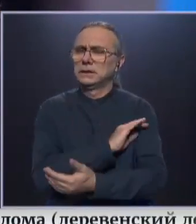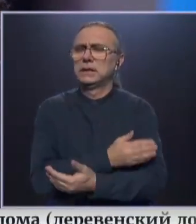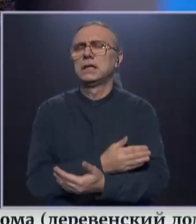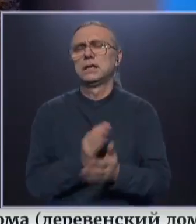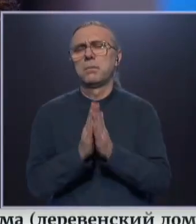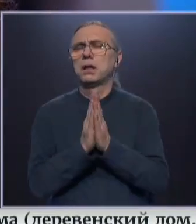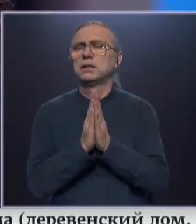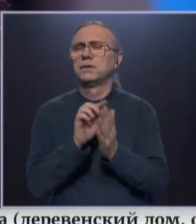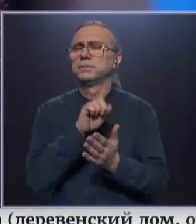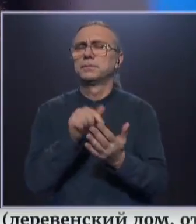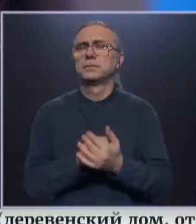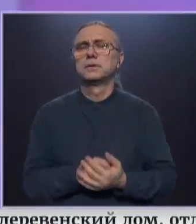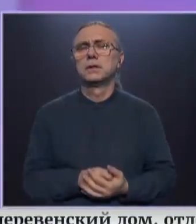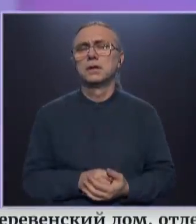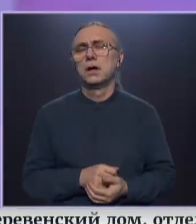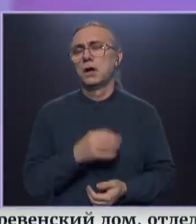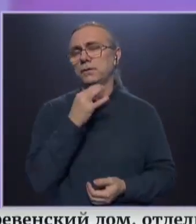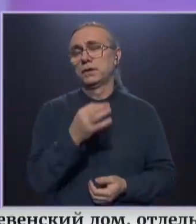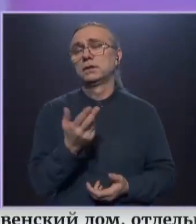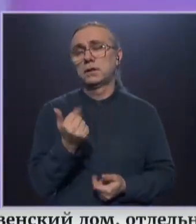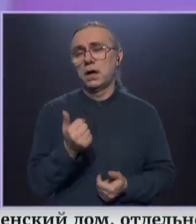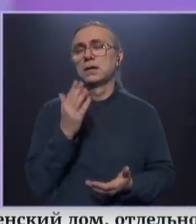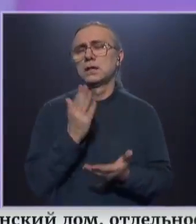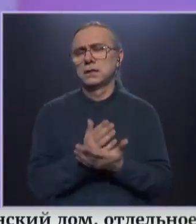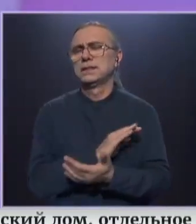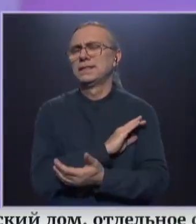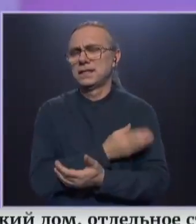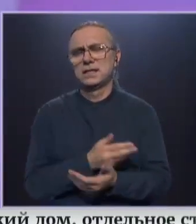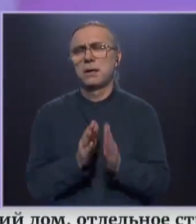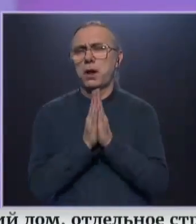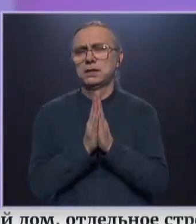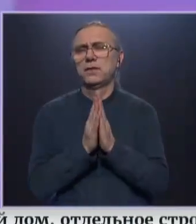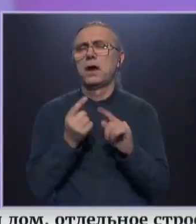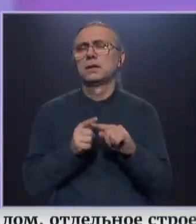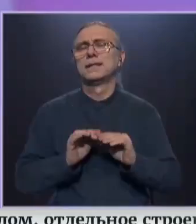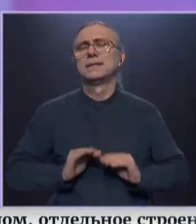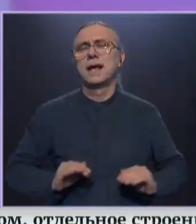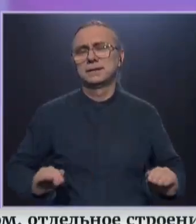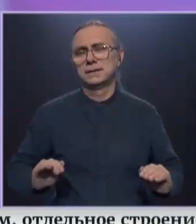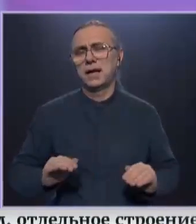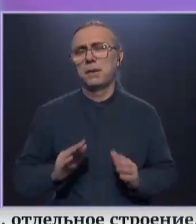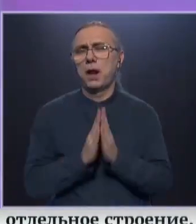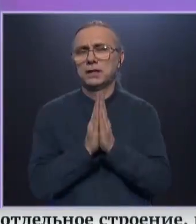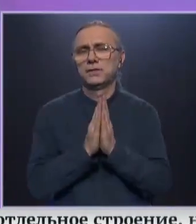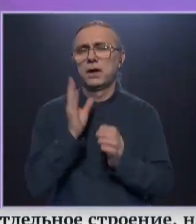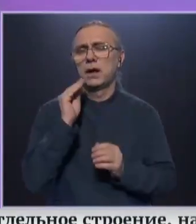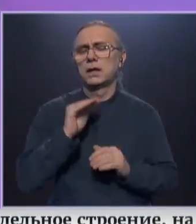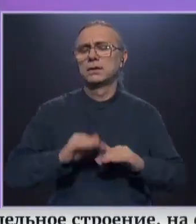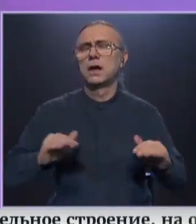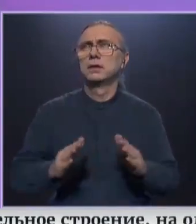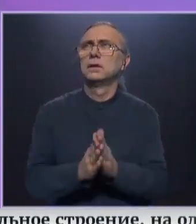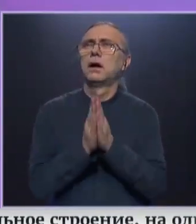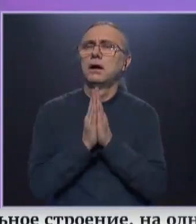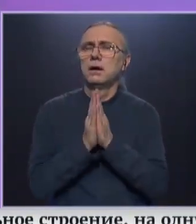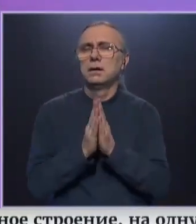сильные молитвы. Это детские молитвы. Вот когда дети воздыхают, мы там можем с вами